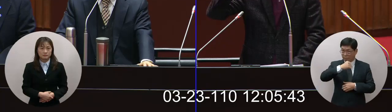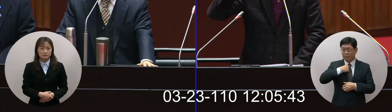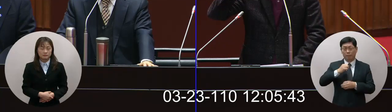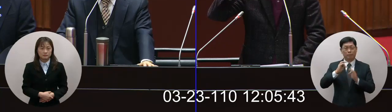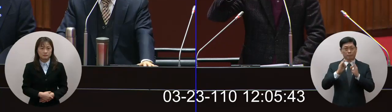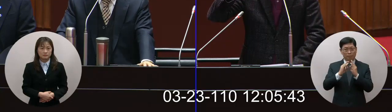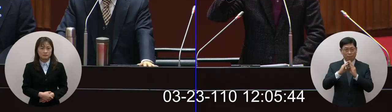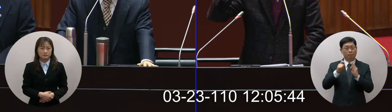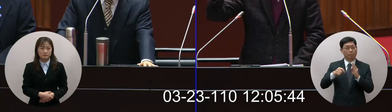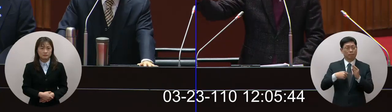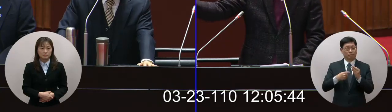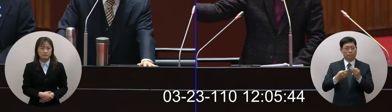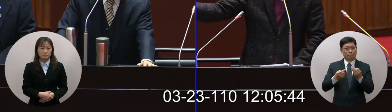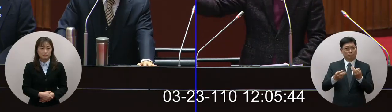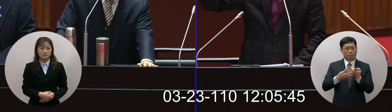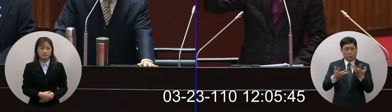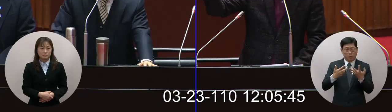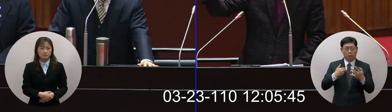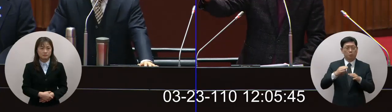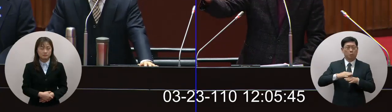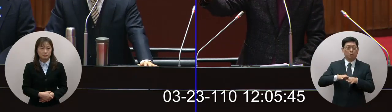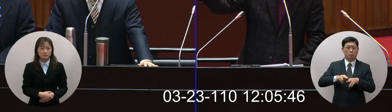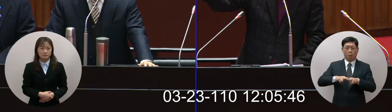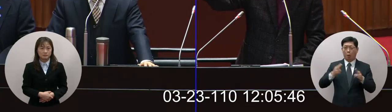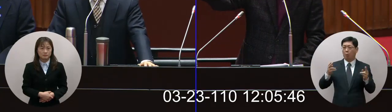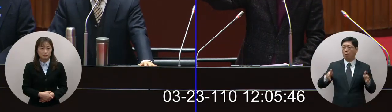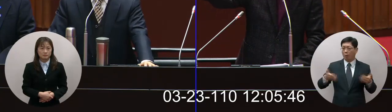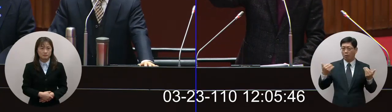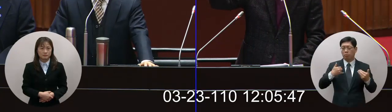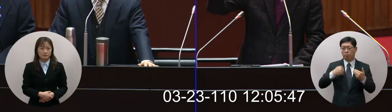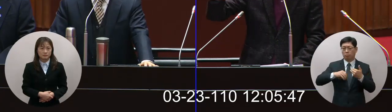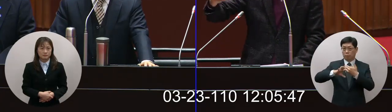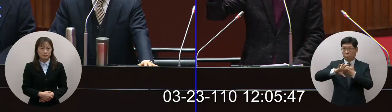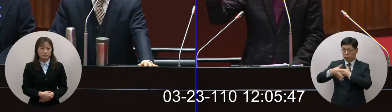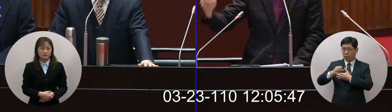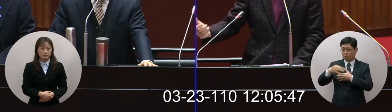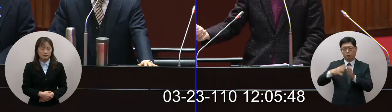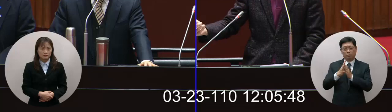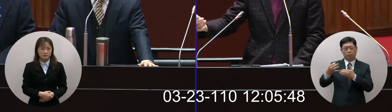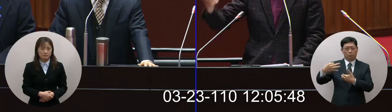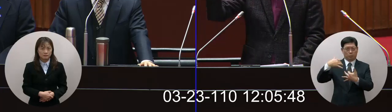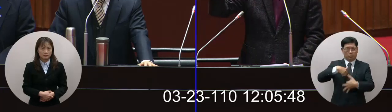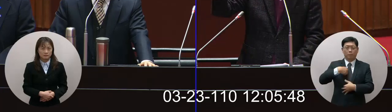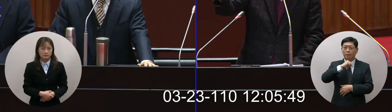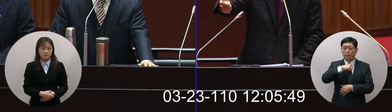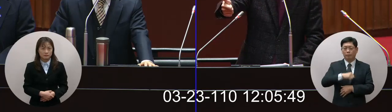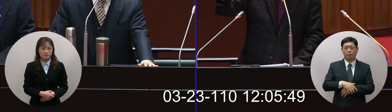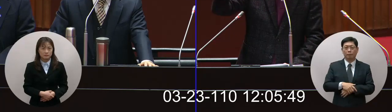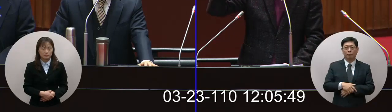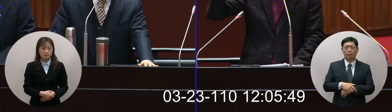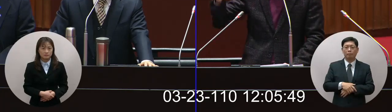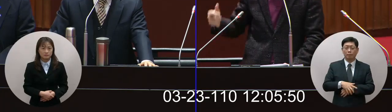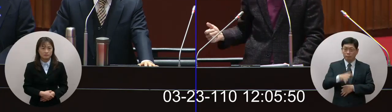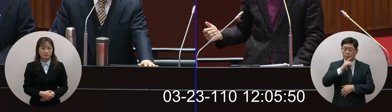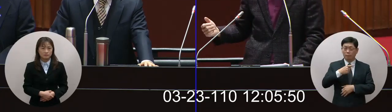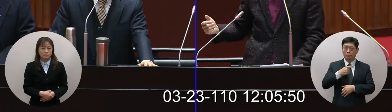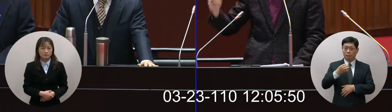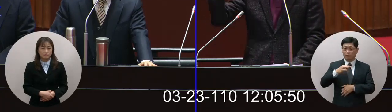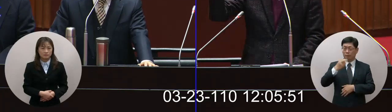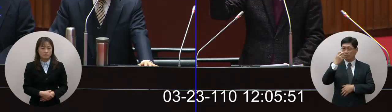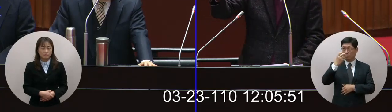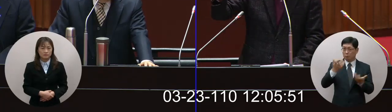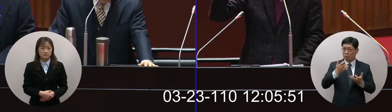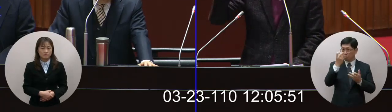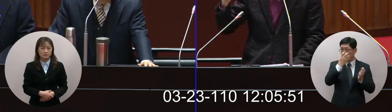金融这个大门打开，让全世界的钱都来台湾这个财富管理也